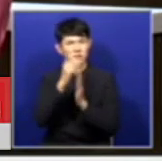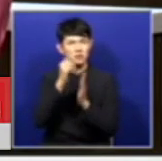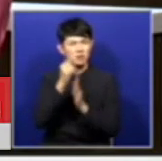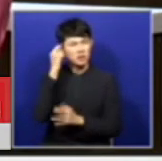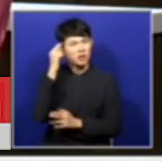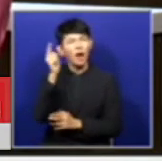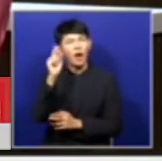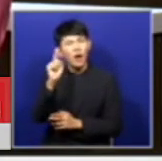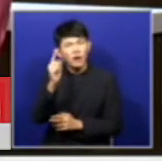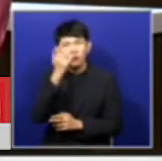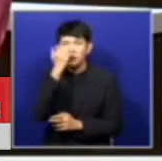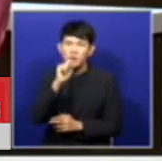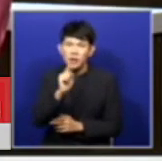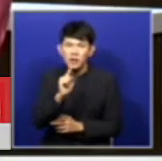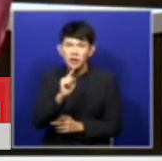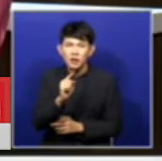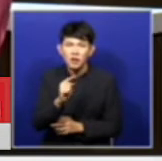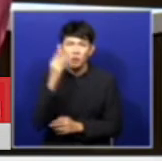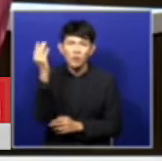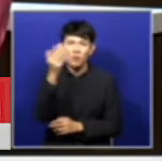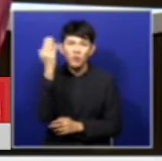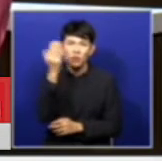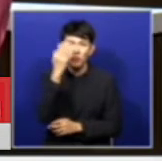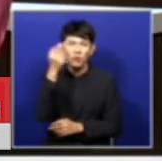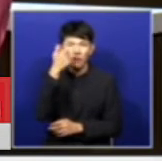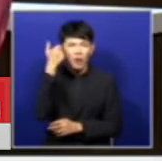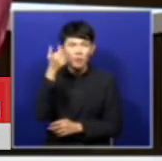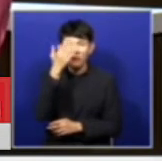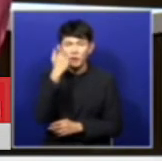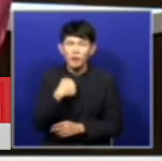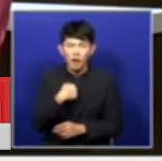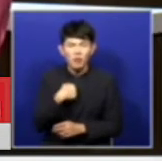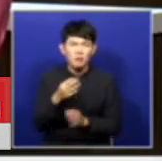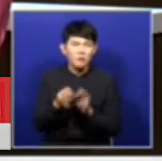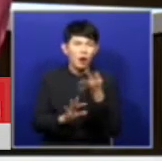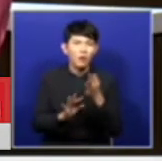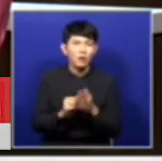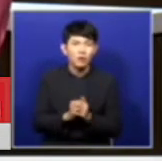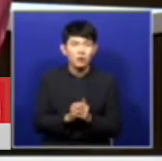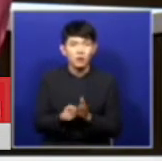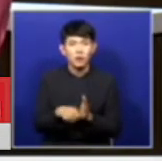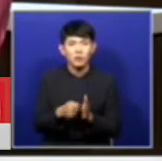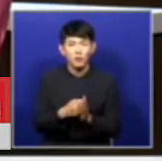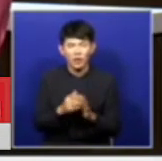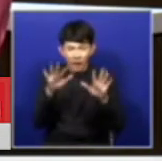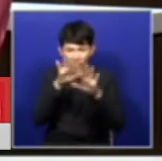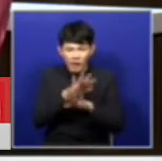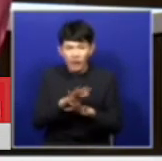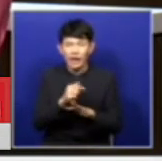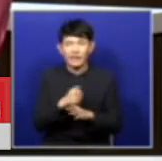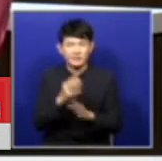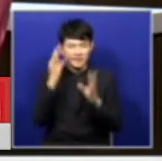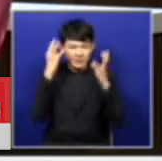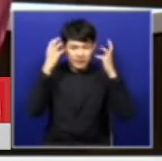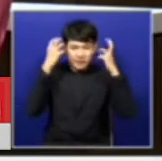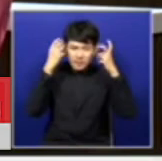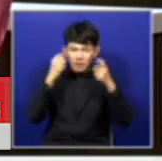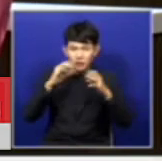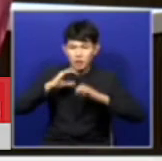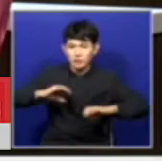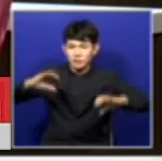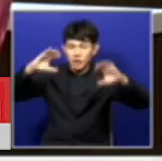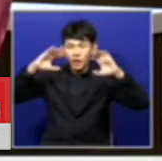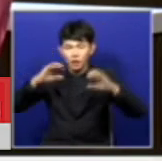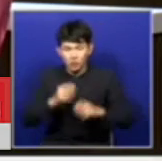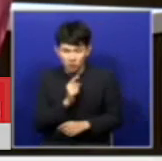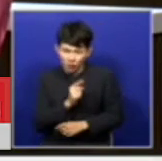ไงเนี่ยหมอกควันก็อยู่กับตัวทำไมเผาเพราะเขาโดนกดเขาโดนบีบเขาโดนกดดันจากภาครัฐ